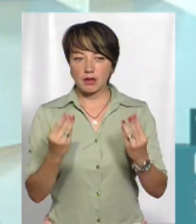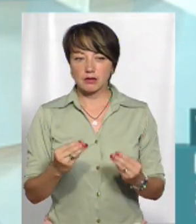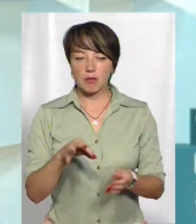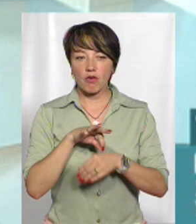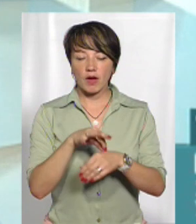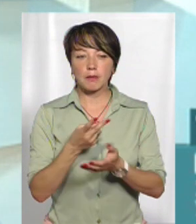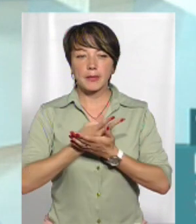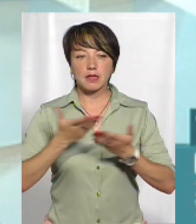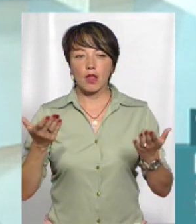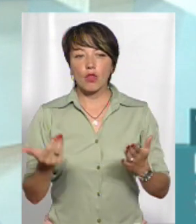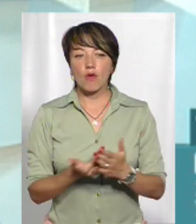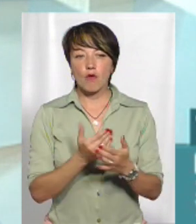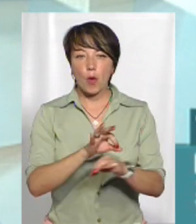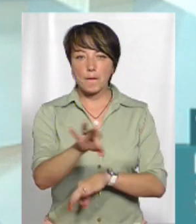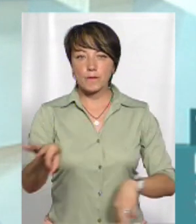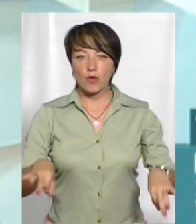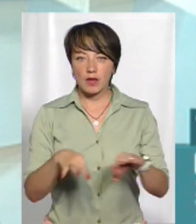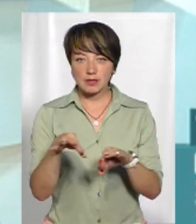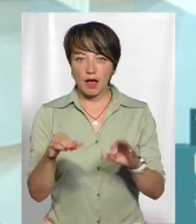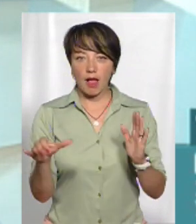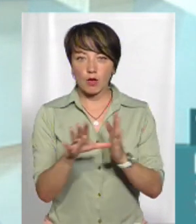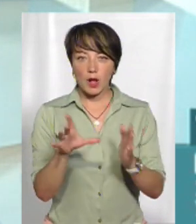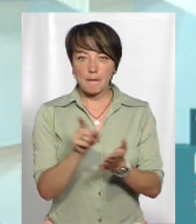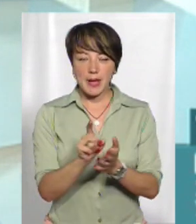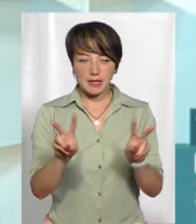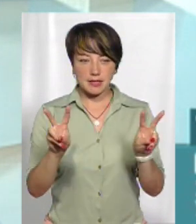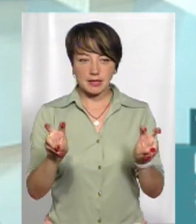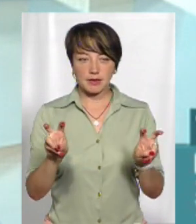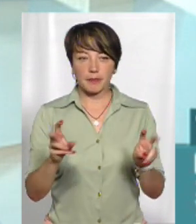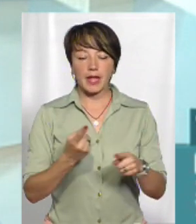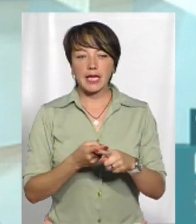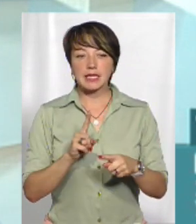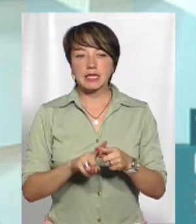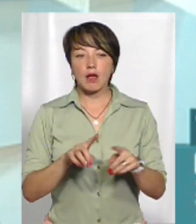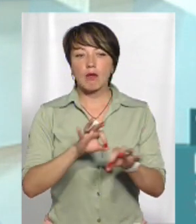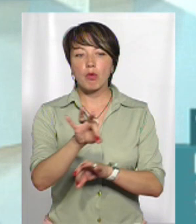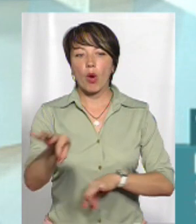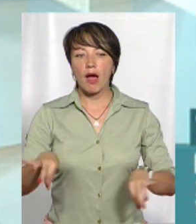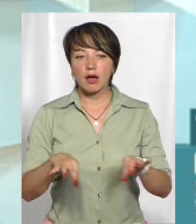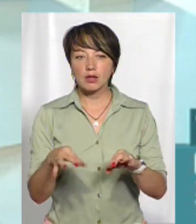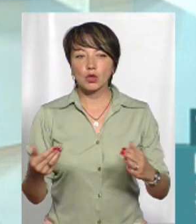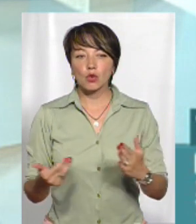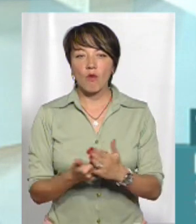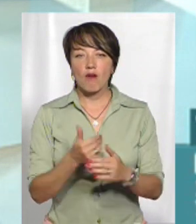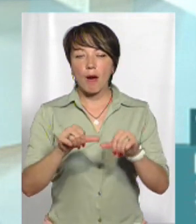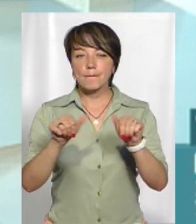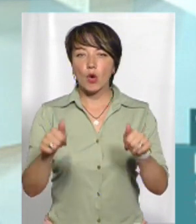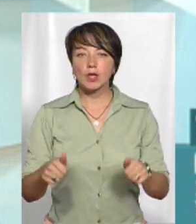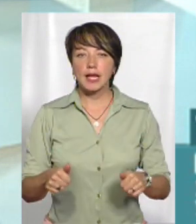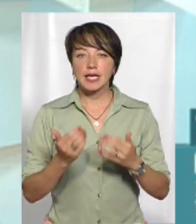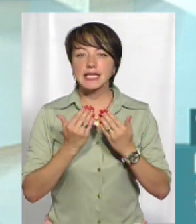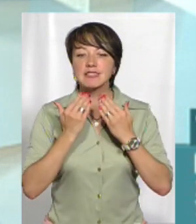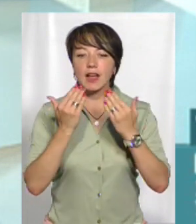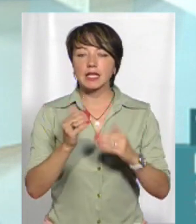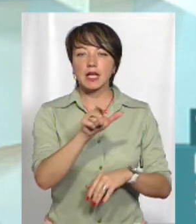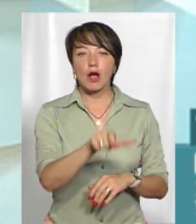проведено презентацію нового проєкту «Єпенсія». Це проєкт, нова модель